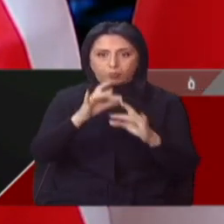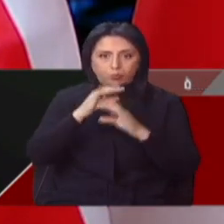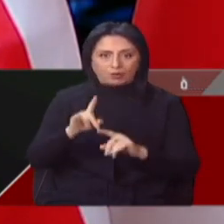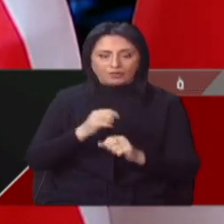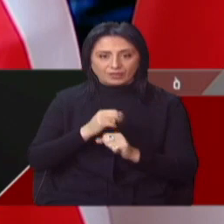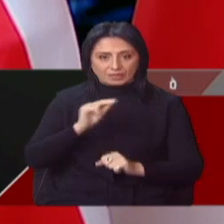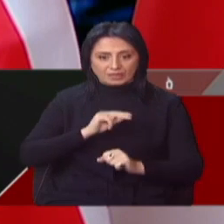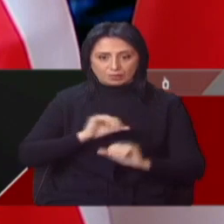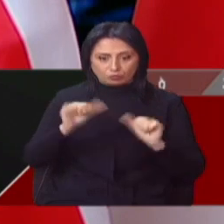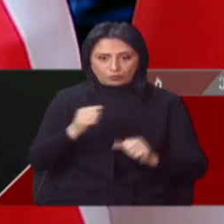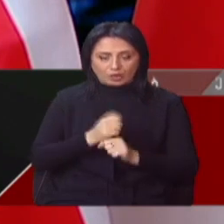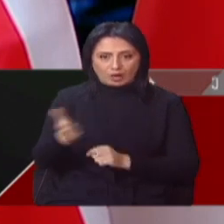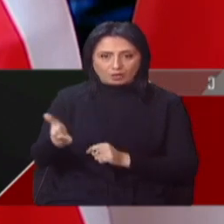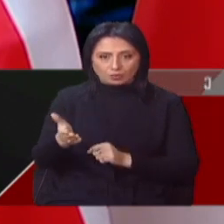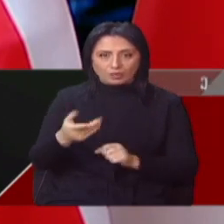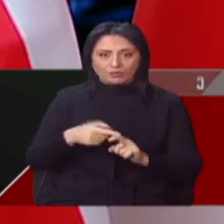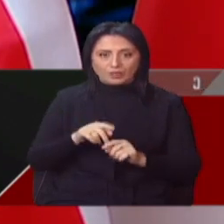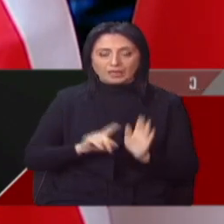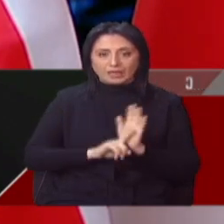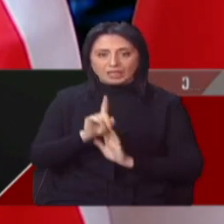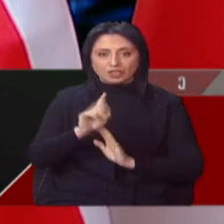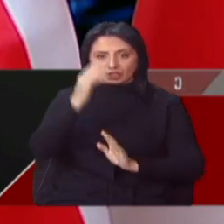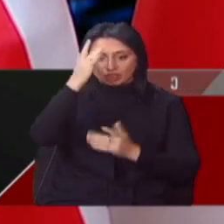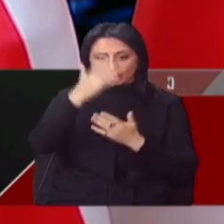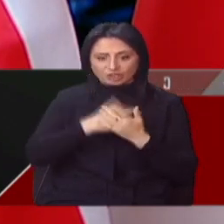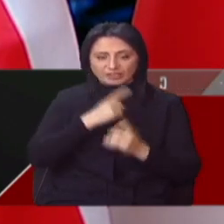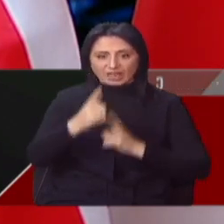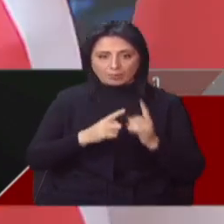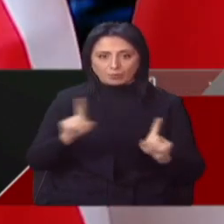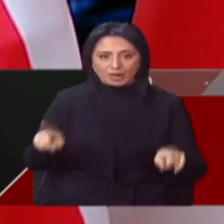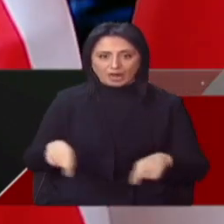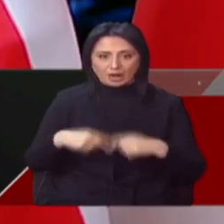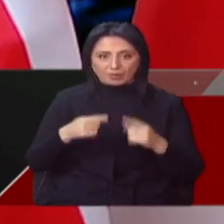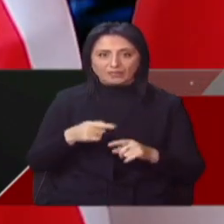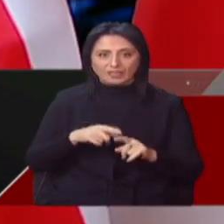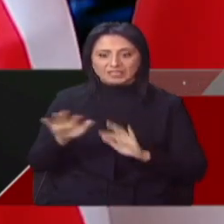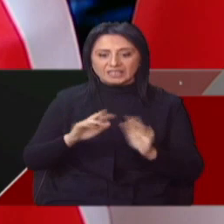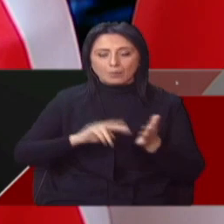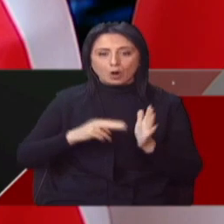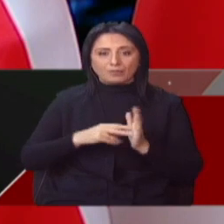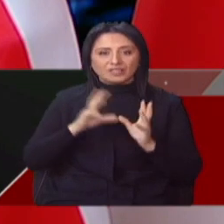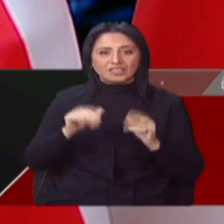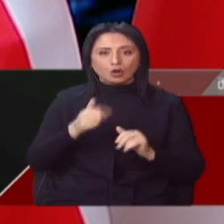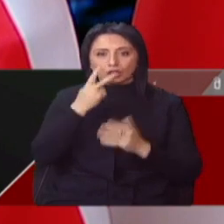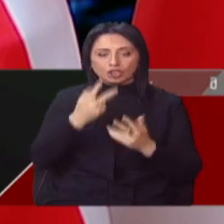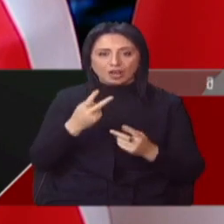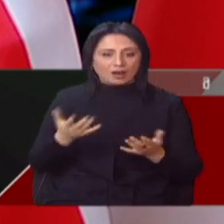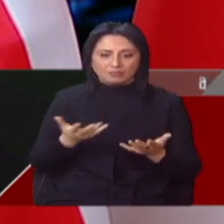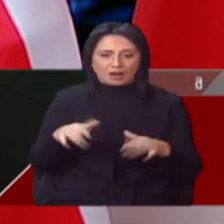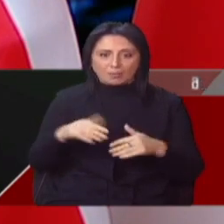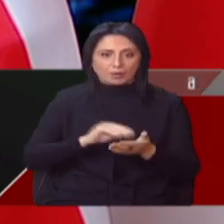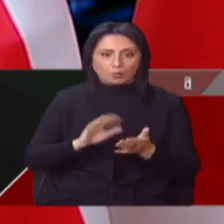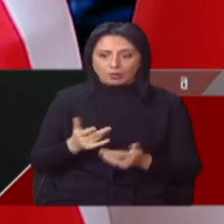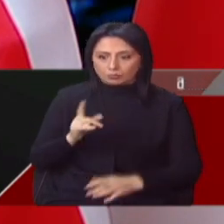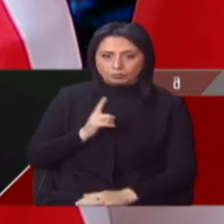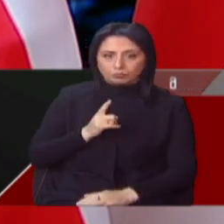Șecăm în samușa, forma de B, da, da, ițhon și n-ar sobrăva, reforme vis n-a fost. Am samu pe doge, mă și sarcot rogoșan, sara pe iar țării, tot am